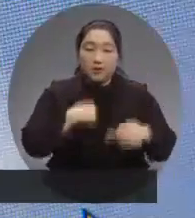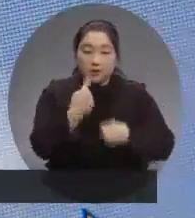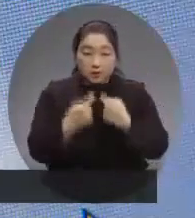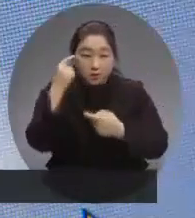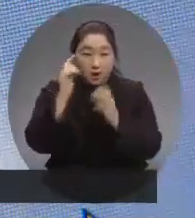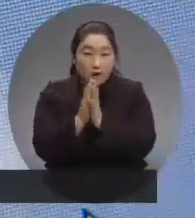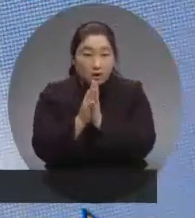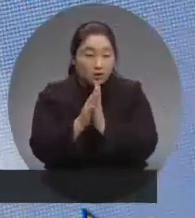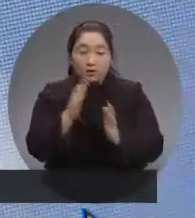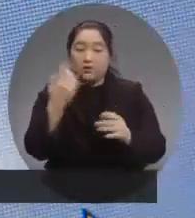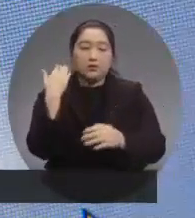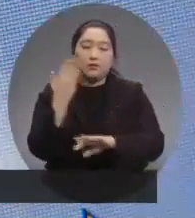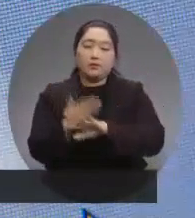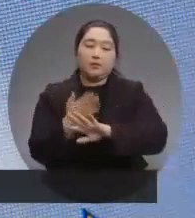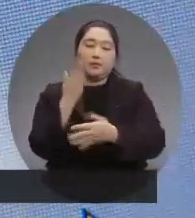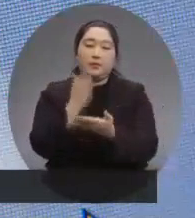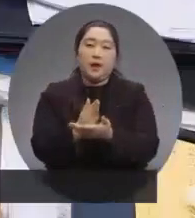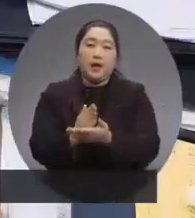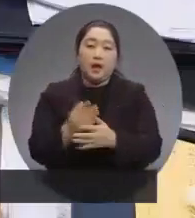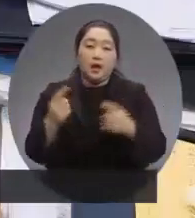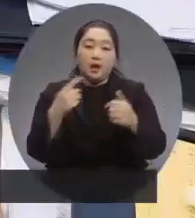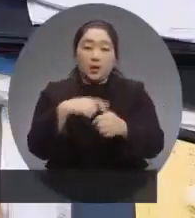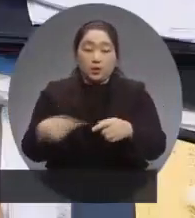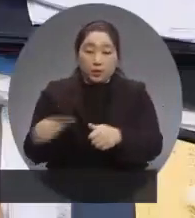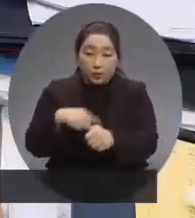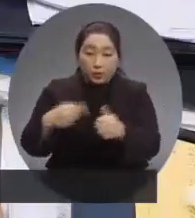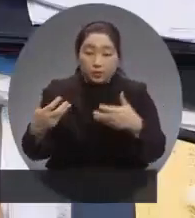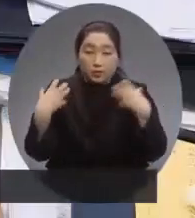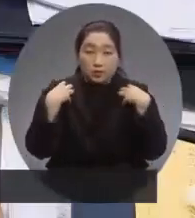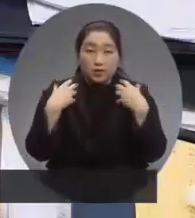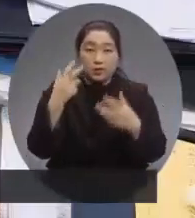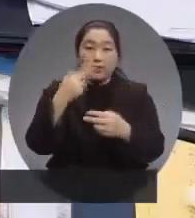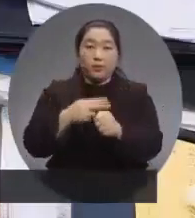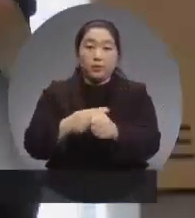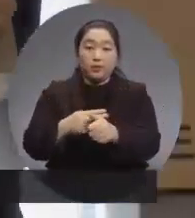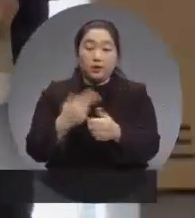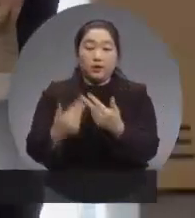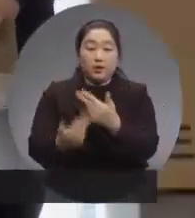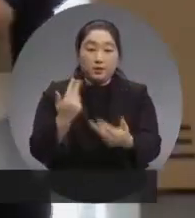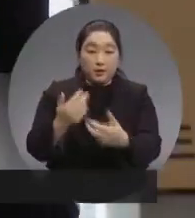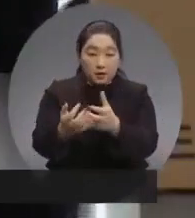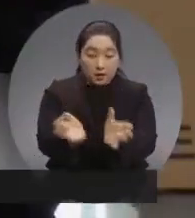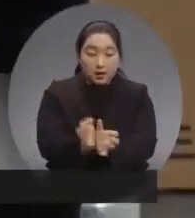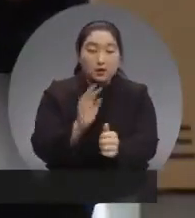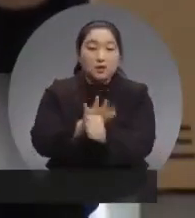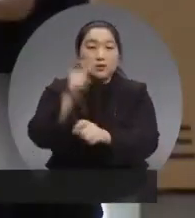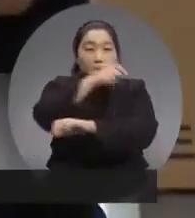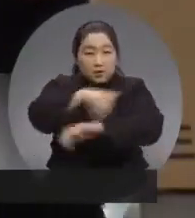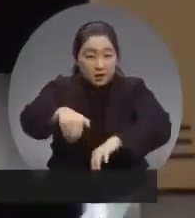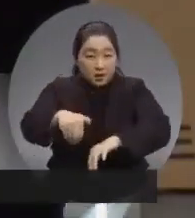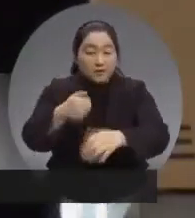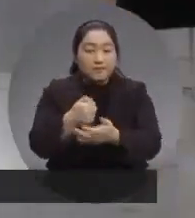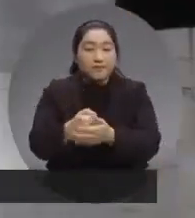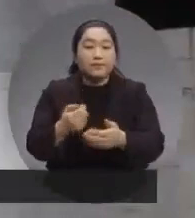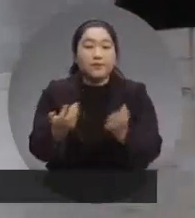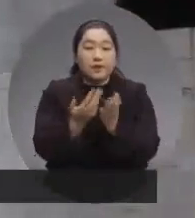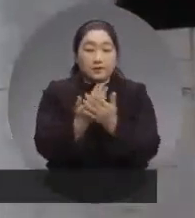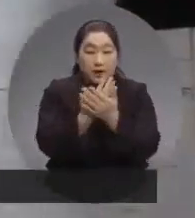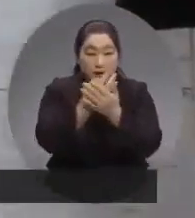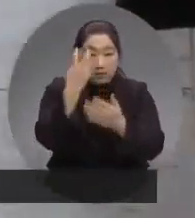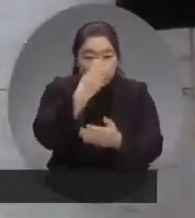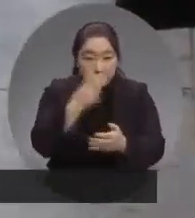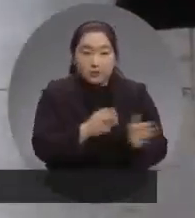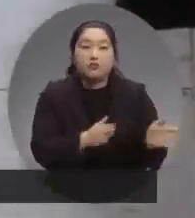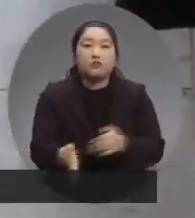하던 이전과 달리 도교육청 고시에 따라 구성된 교사협의체가 지원 계획을 의무적으로 정해 향상도 검사에